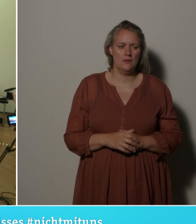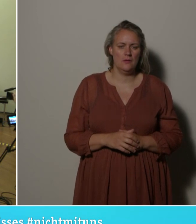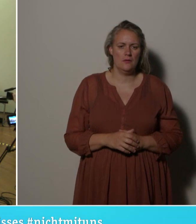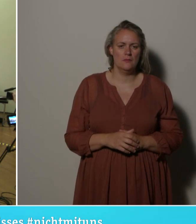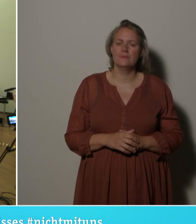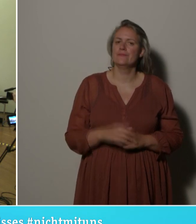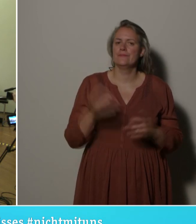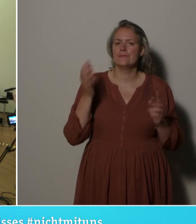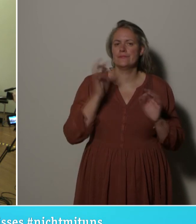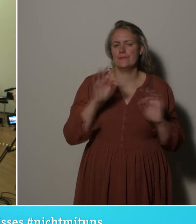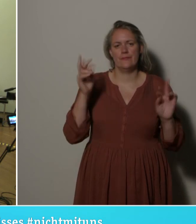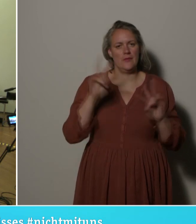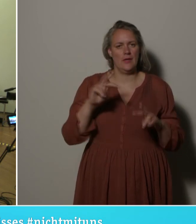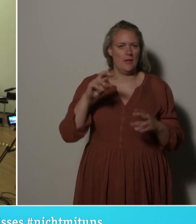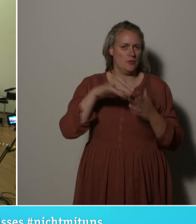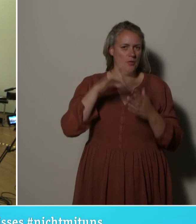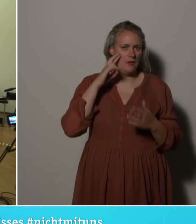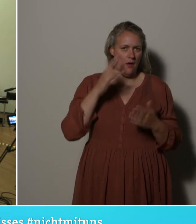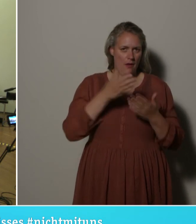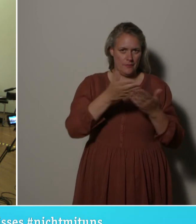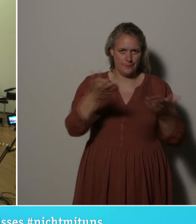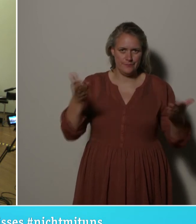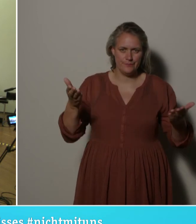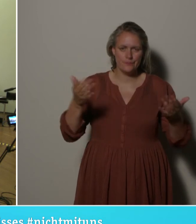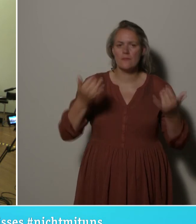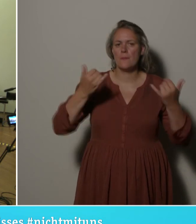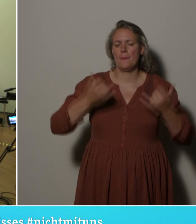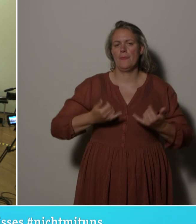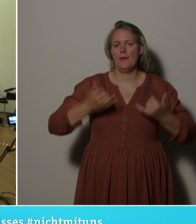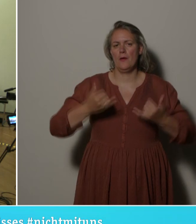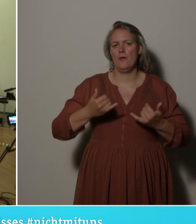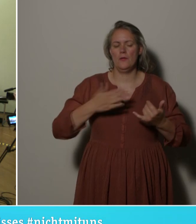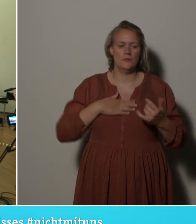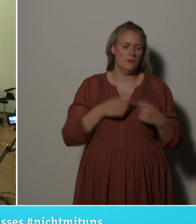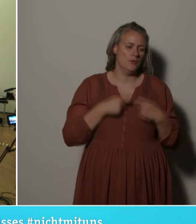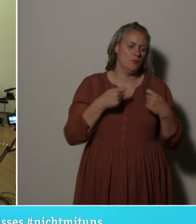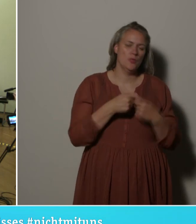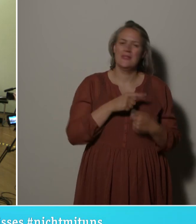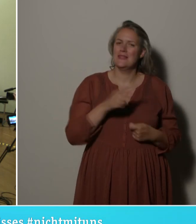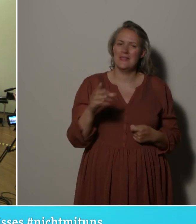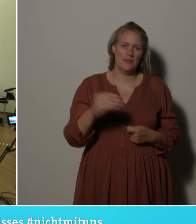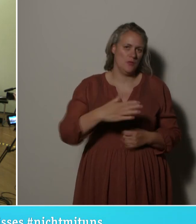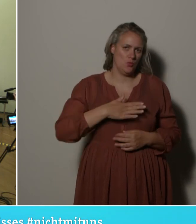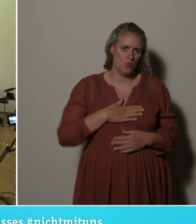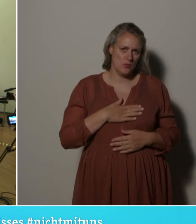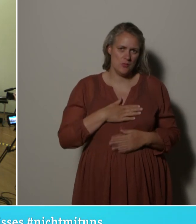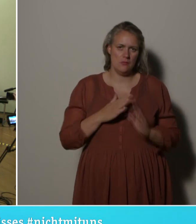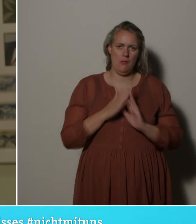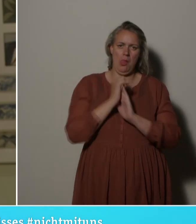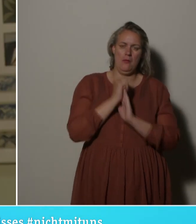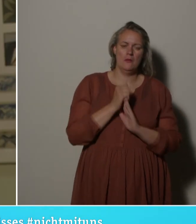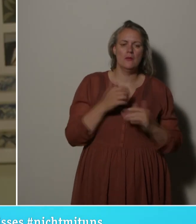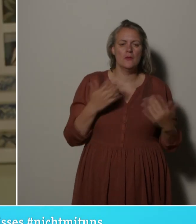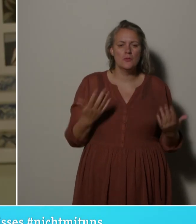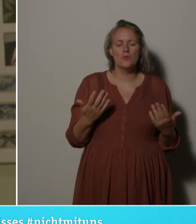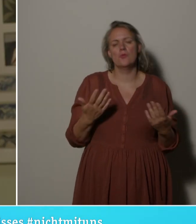Sehr geehrte Stadträtinnen und Stadträte, heute wird über den Einwohnerantrag des Bündnisses nicht mit uns entschieden, in dem die politische Zivilgesellschaft